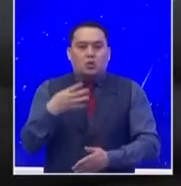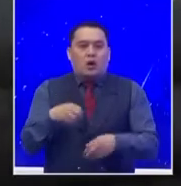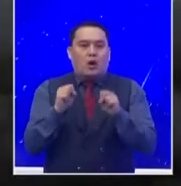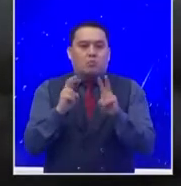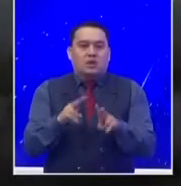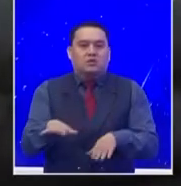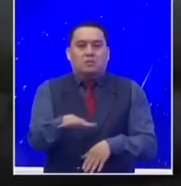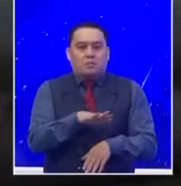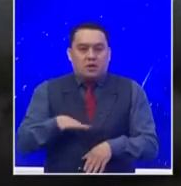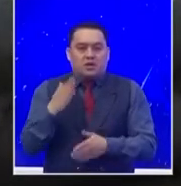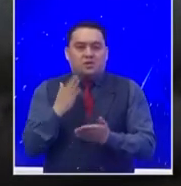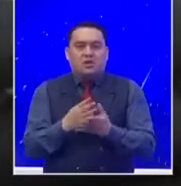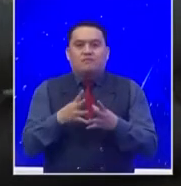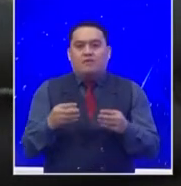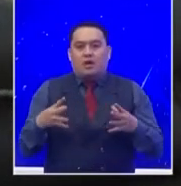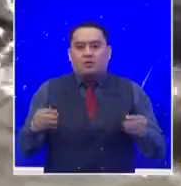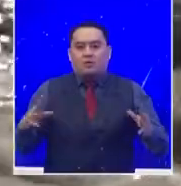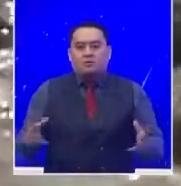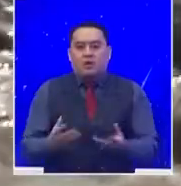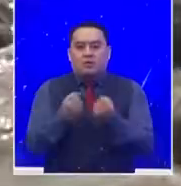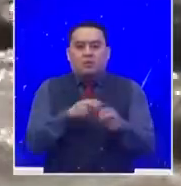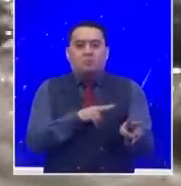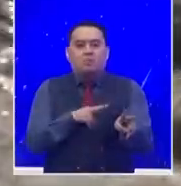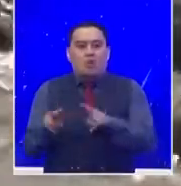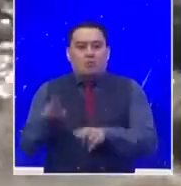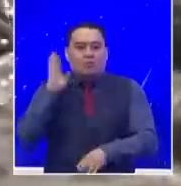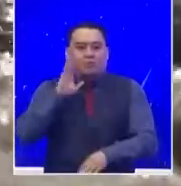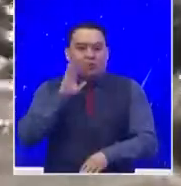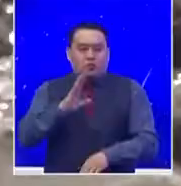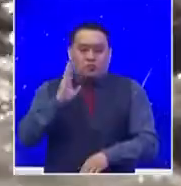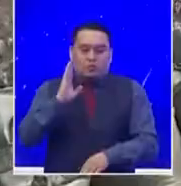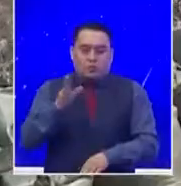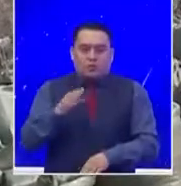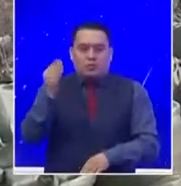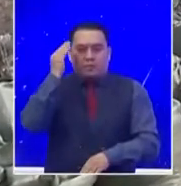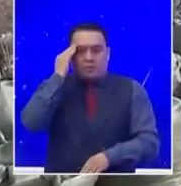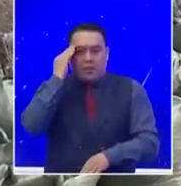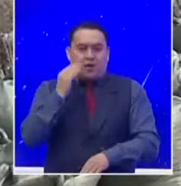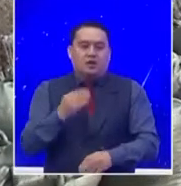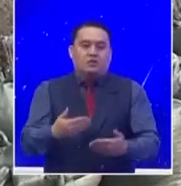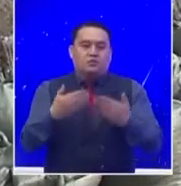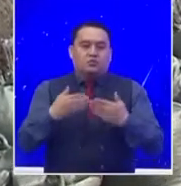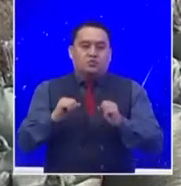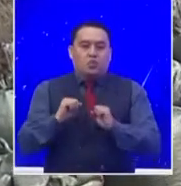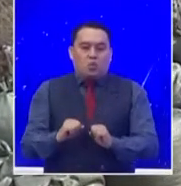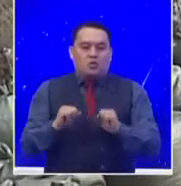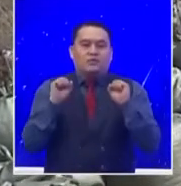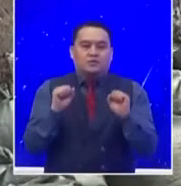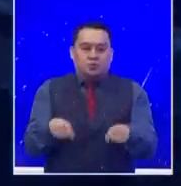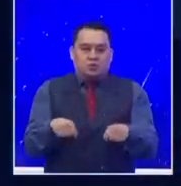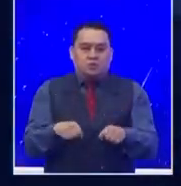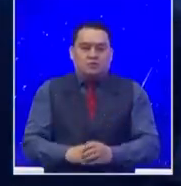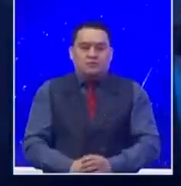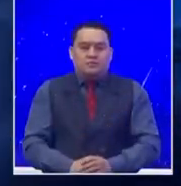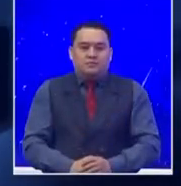паводково-опасных участков. Весь весенний период спасатели намерены патрулировать водные объекты и принимать необходимые меры в случае угрозы подтопления.